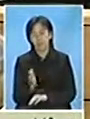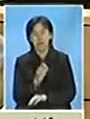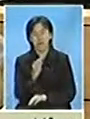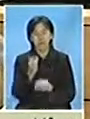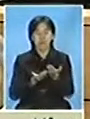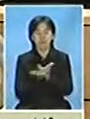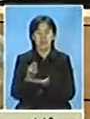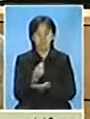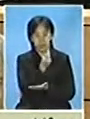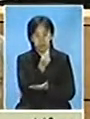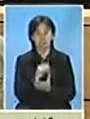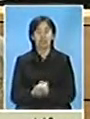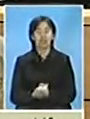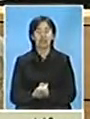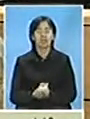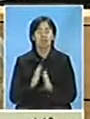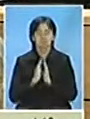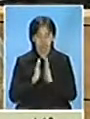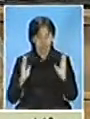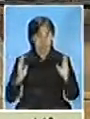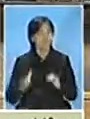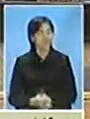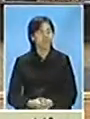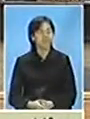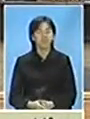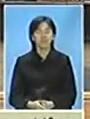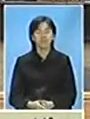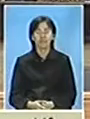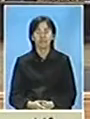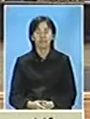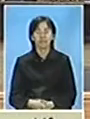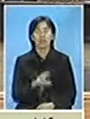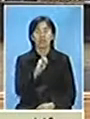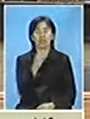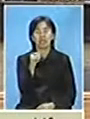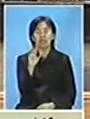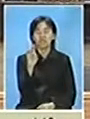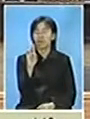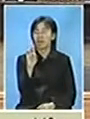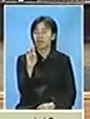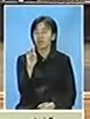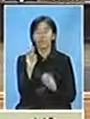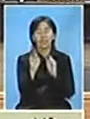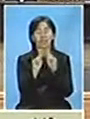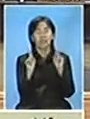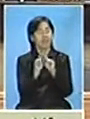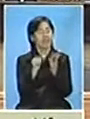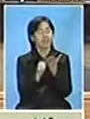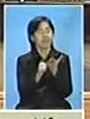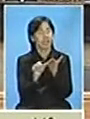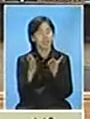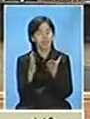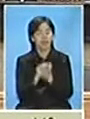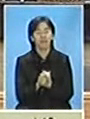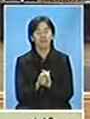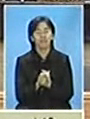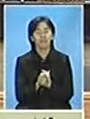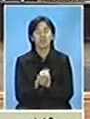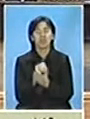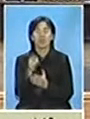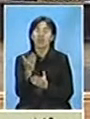ารณาผ่านกฎหมายฉบับนี้กราบขอบคุณครับ ค่ะขอบคุณค่ะมาตรา18ไม่กรรมาธิการไม่มีการแก้ไขนะคะผู้สงวนคำ